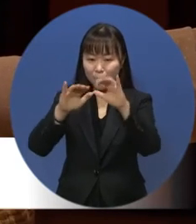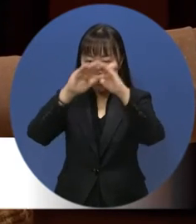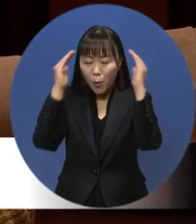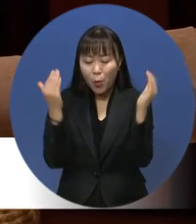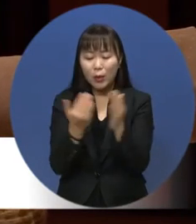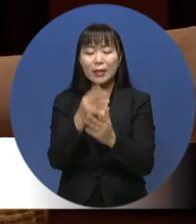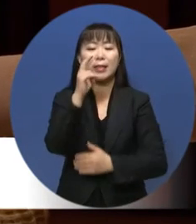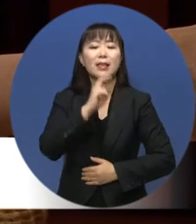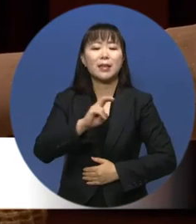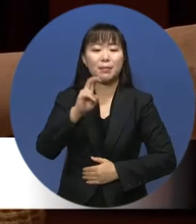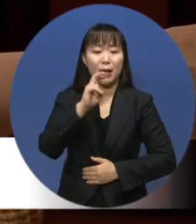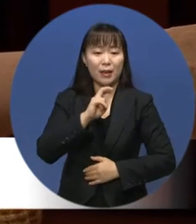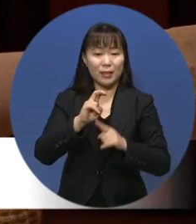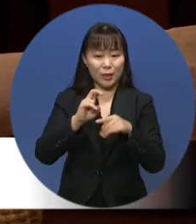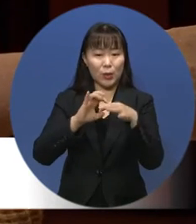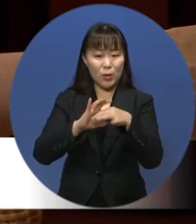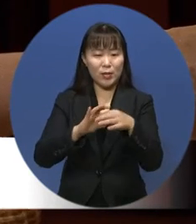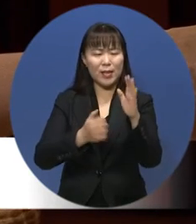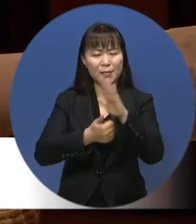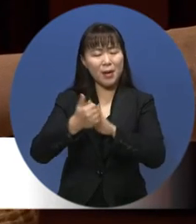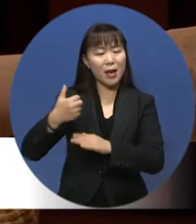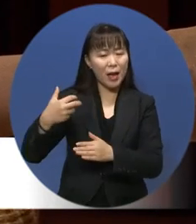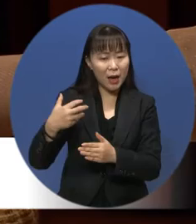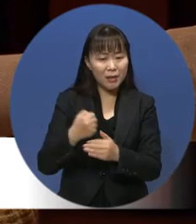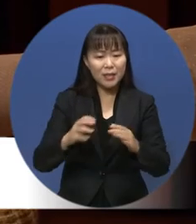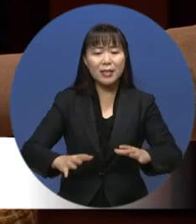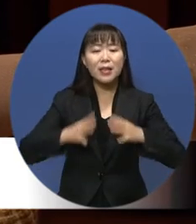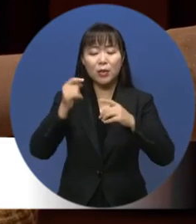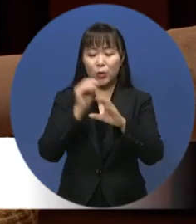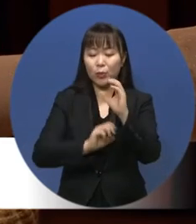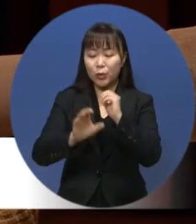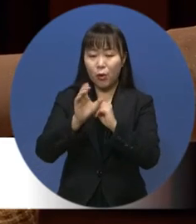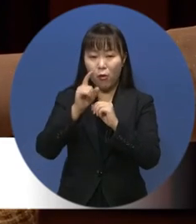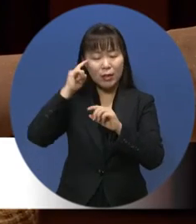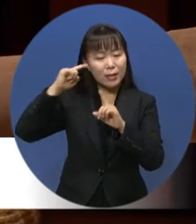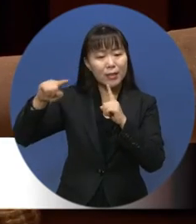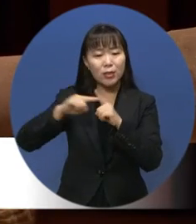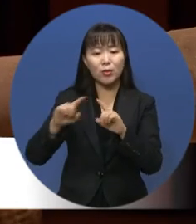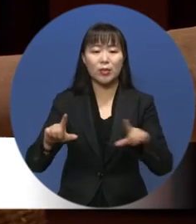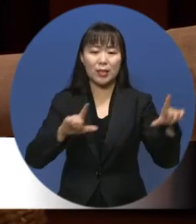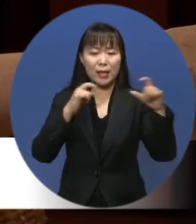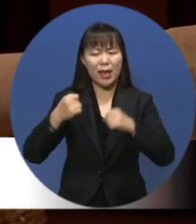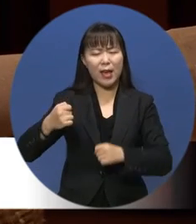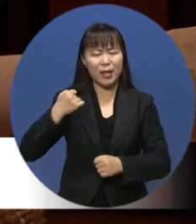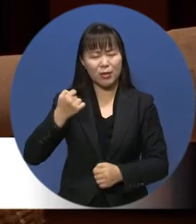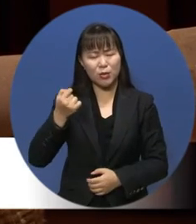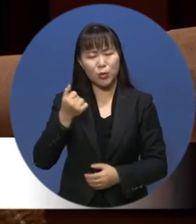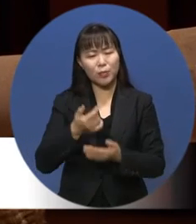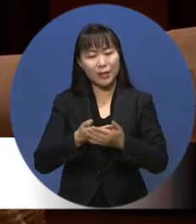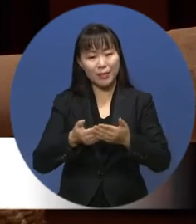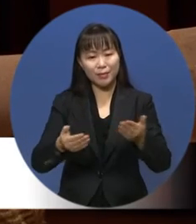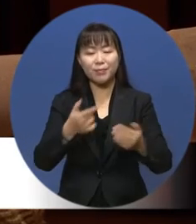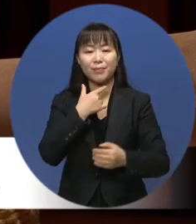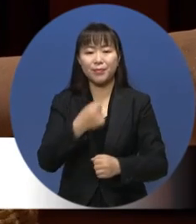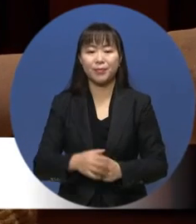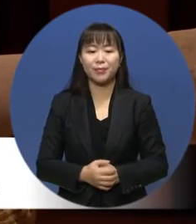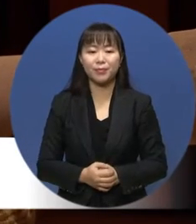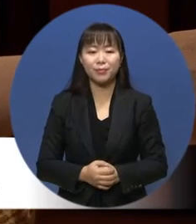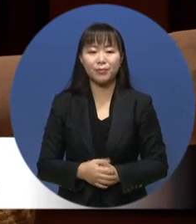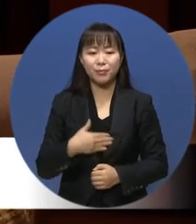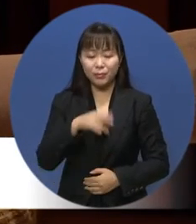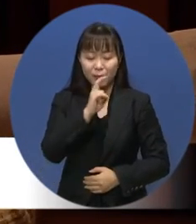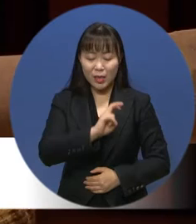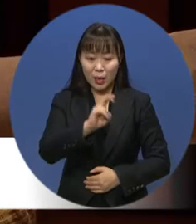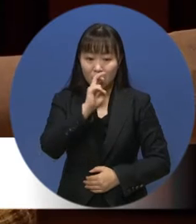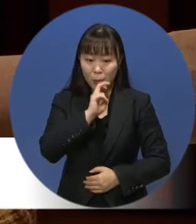그 음악을 통해서 마음의 희망을 품고 이렇듯 세상을 좀 더 긍정적으로 살 수 있는 그런 에너지를 조금이나마 주고 싶었습니다. 제